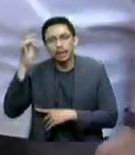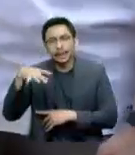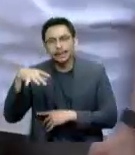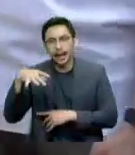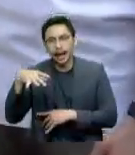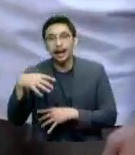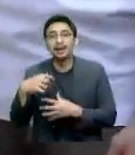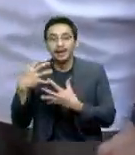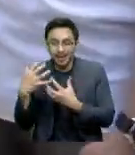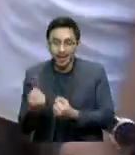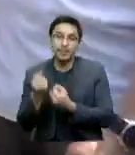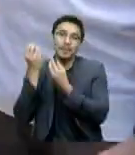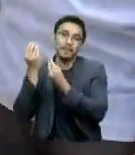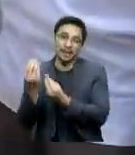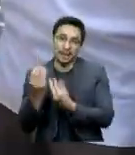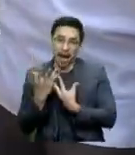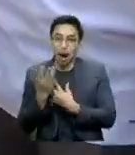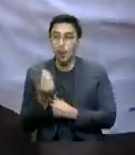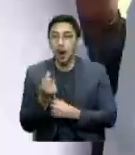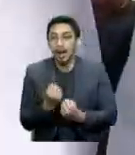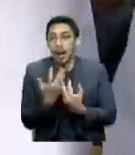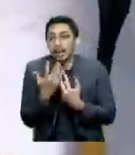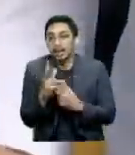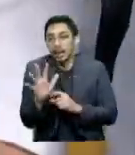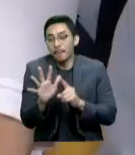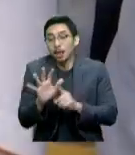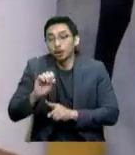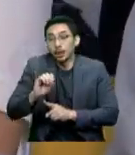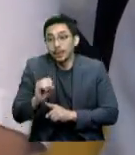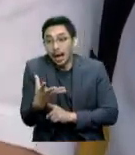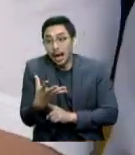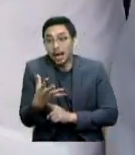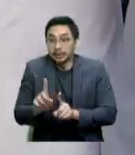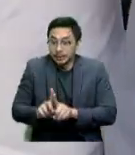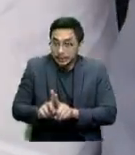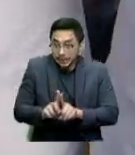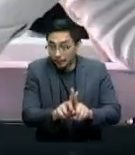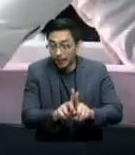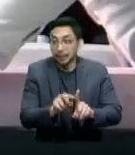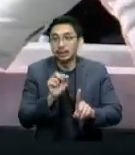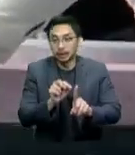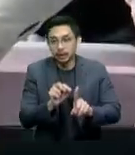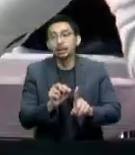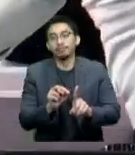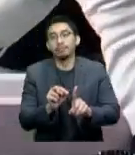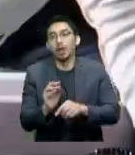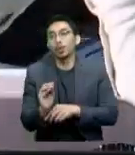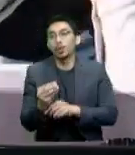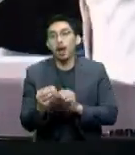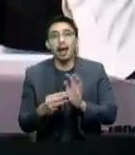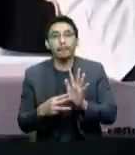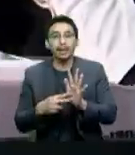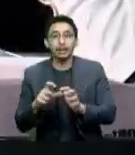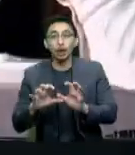Uang Kaget Lagi senilai 15 juta rupiah. Didampingi eksekutif Chairman MNC Group Hari Tanusudibyo dan tim